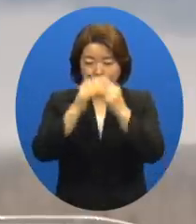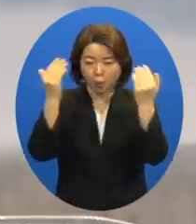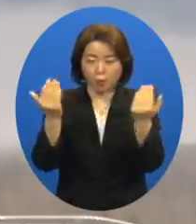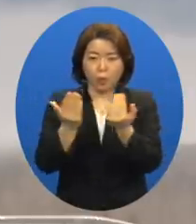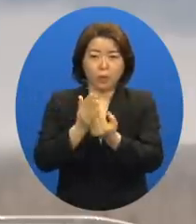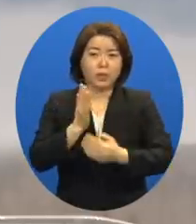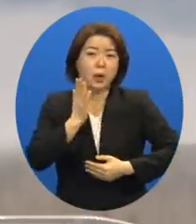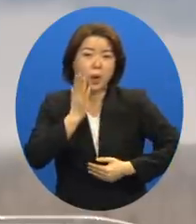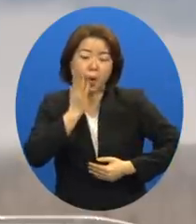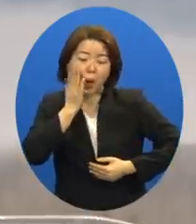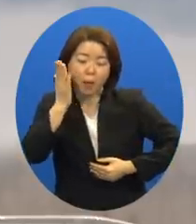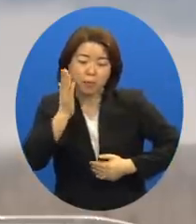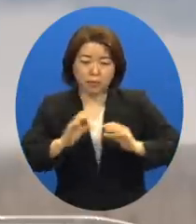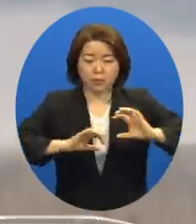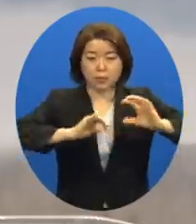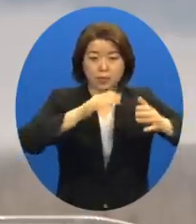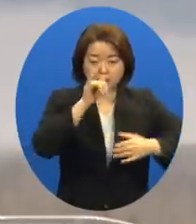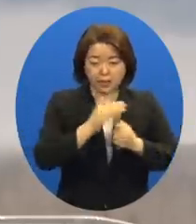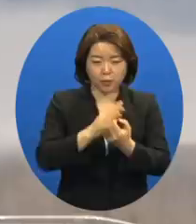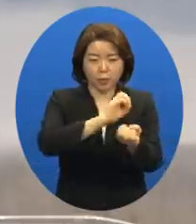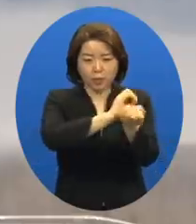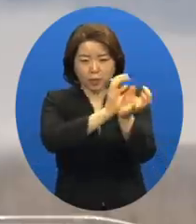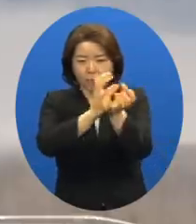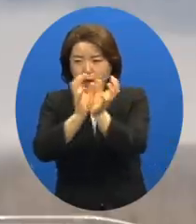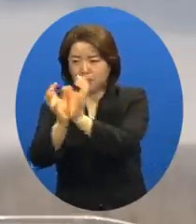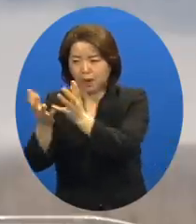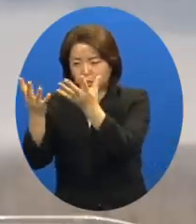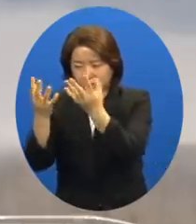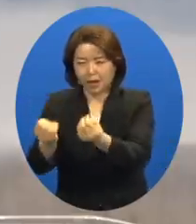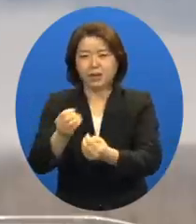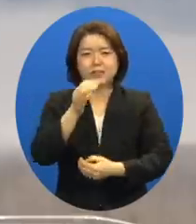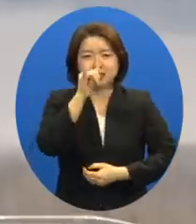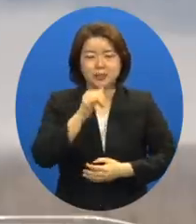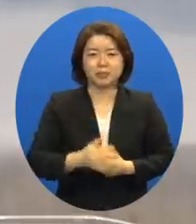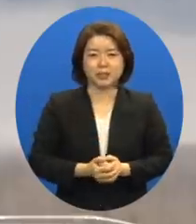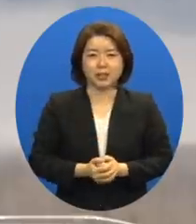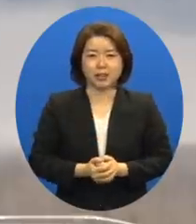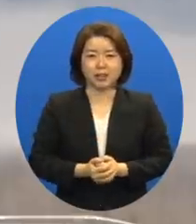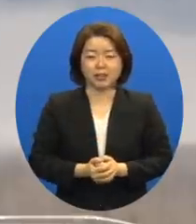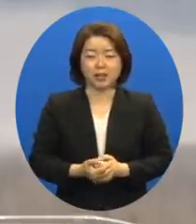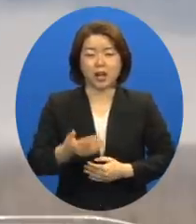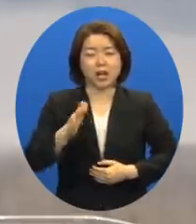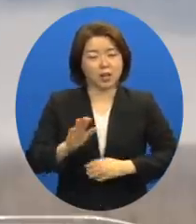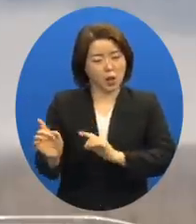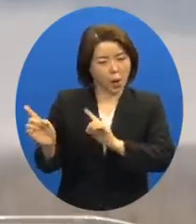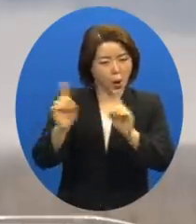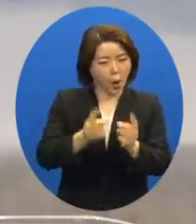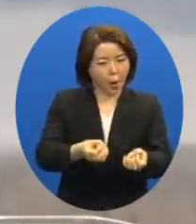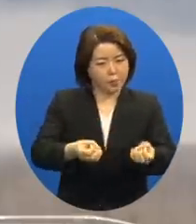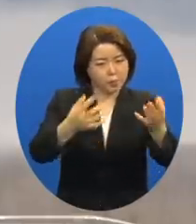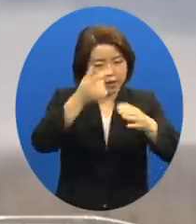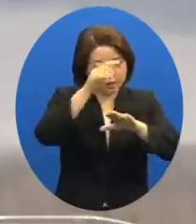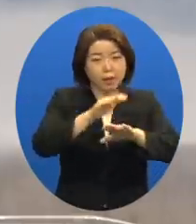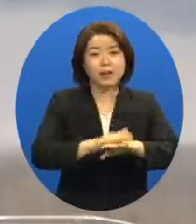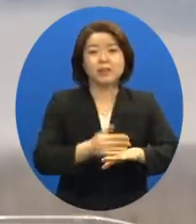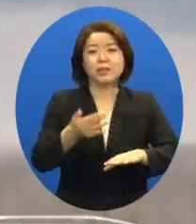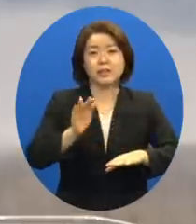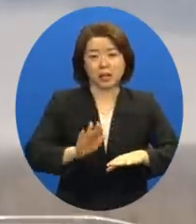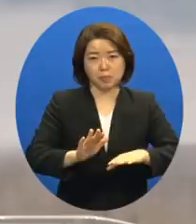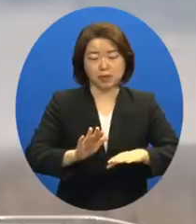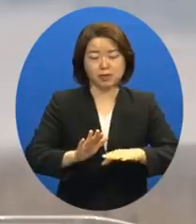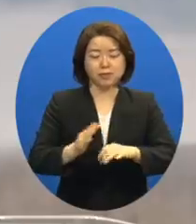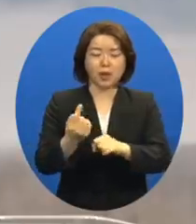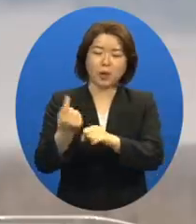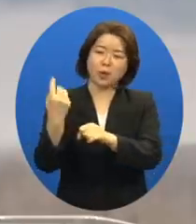푸른 세상이 되었고 꽃도 피었습니다. 근데 부활절 예배만큼은 예년과 전혀 다른